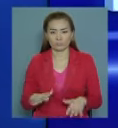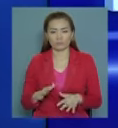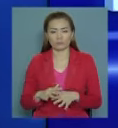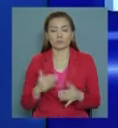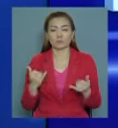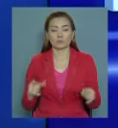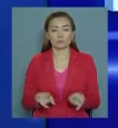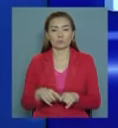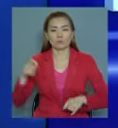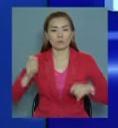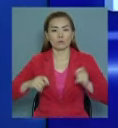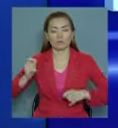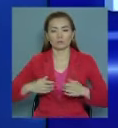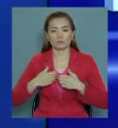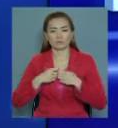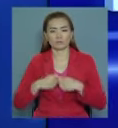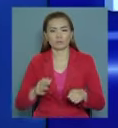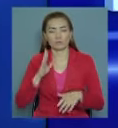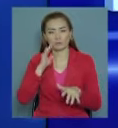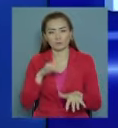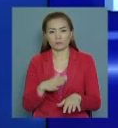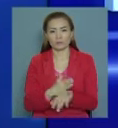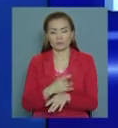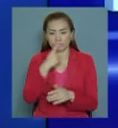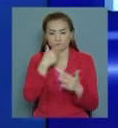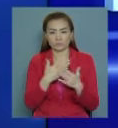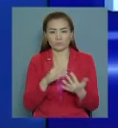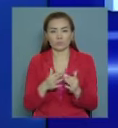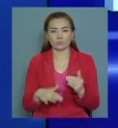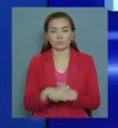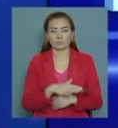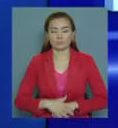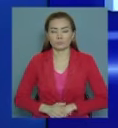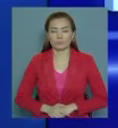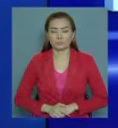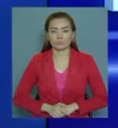Даже сейчас дождевая вода прорвала речное русло и приблизилась к населенному пункту.